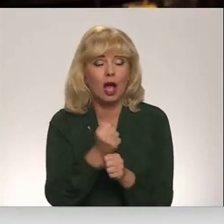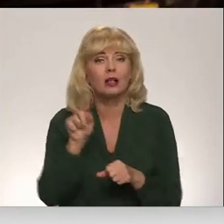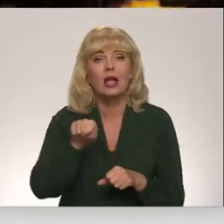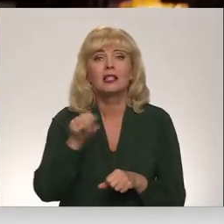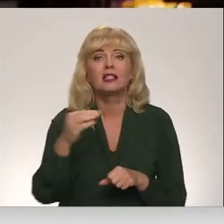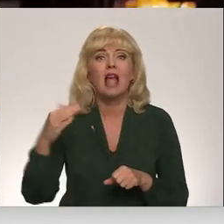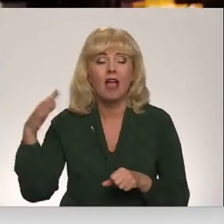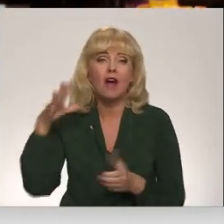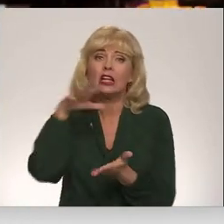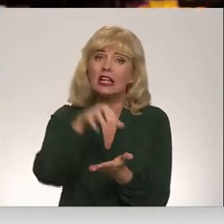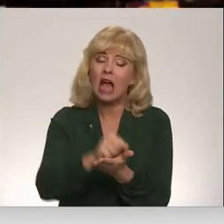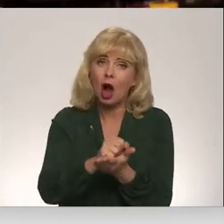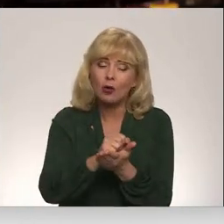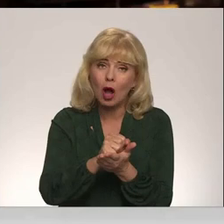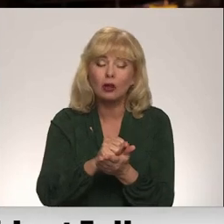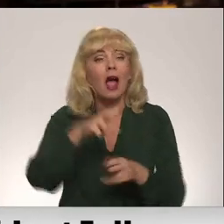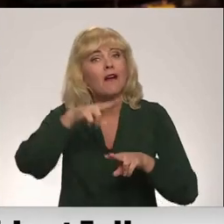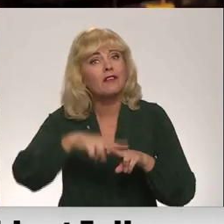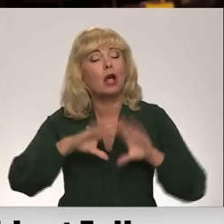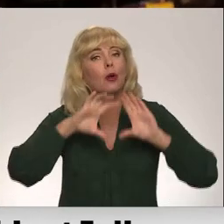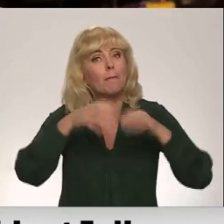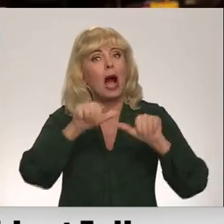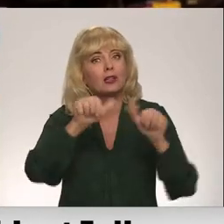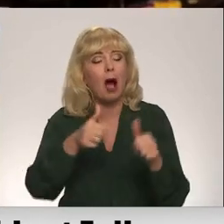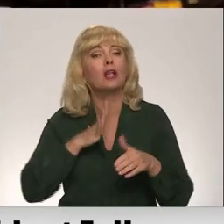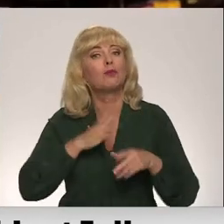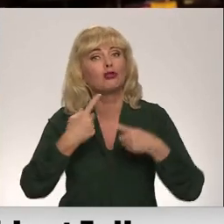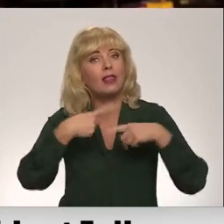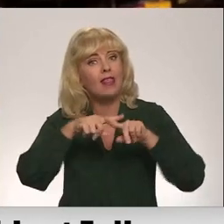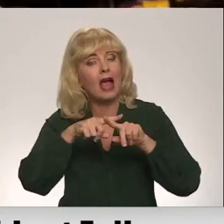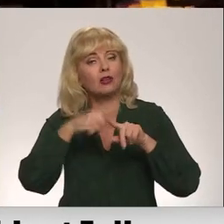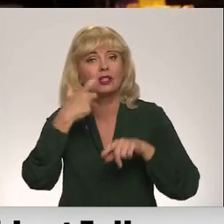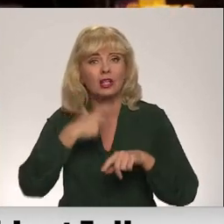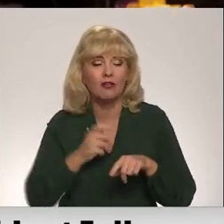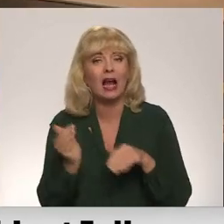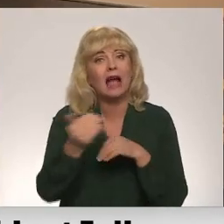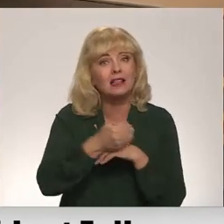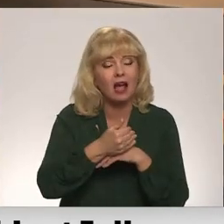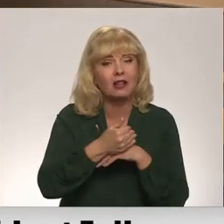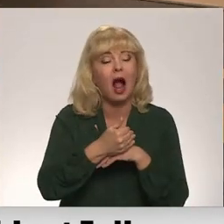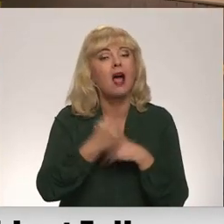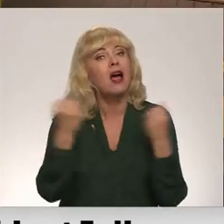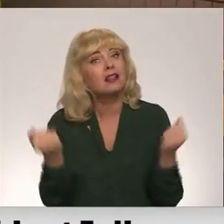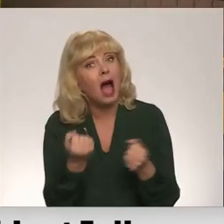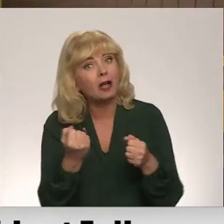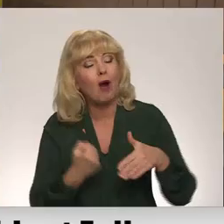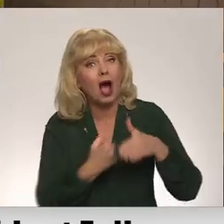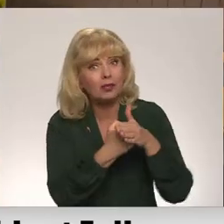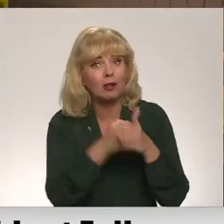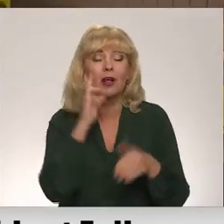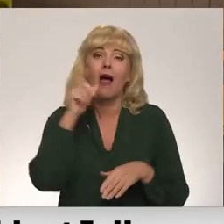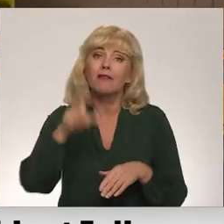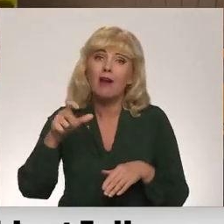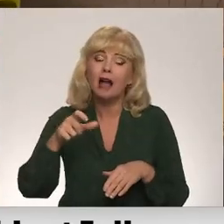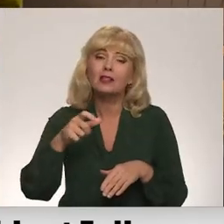Stefānija iekarotu savu vietu mākslas pasaulē. Es būšu tehniskais cilvēks, kas darbojas aizkadrā un atbalsta. Kamēr vecāki